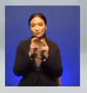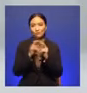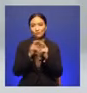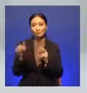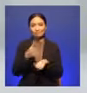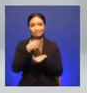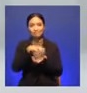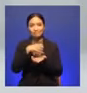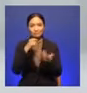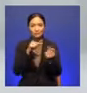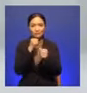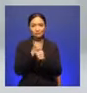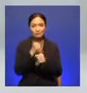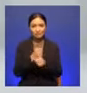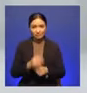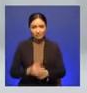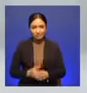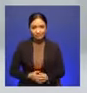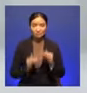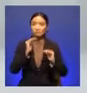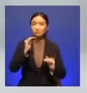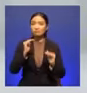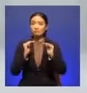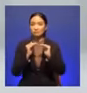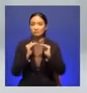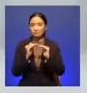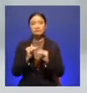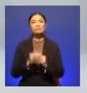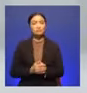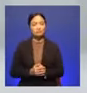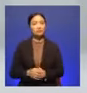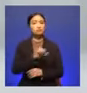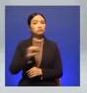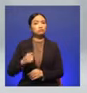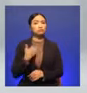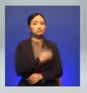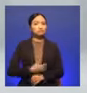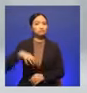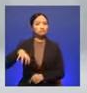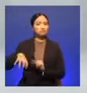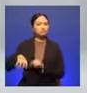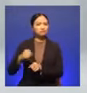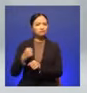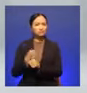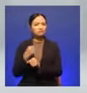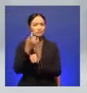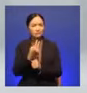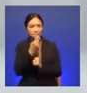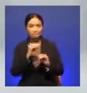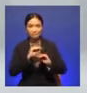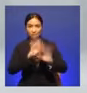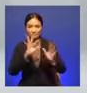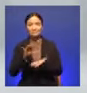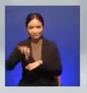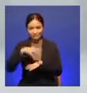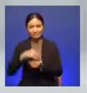มการทำงานเรื่องการลดความเหลื่อมล้ำของสสส.ด้วยค่ะว่ารูปธรรมที่เกิดขึ้นเป็นยังไงนะคะ